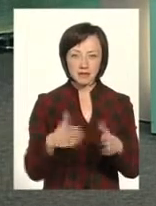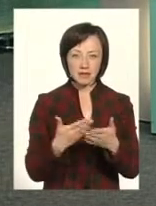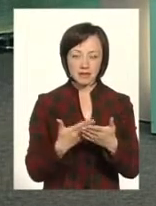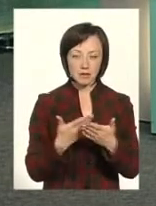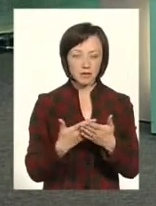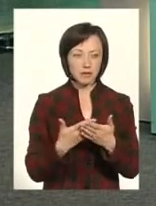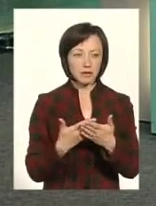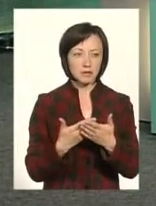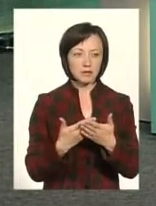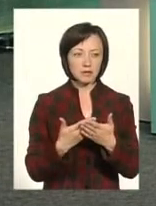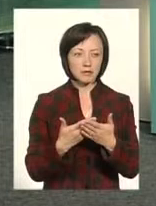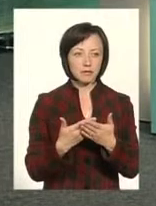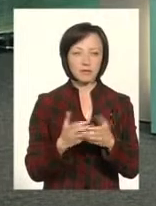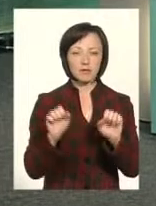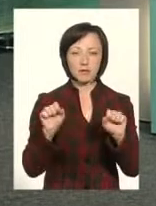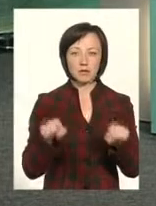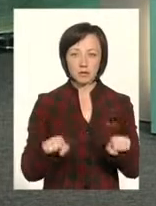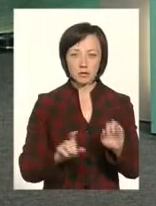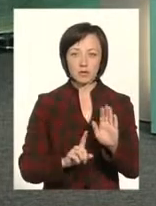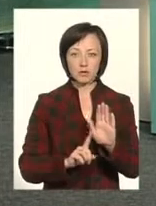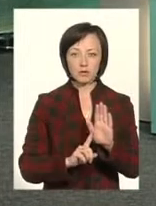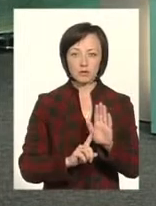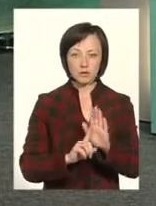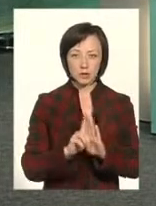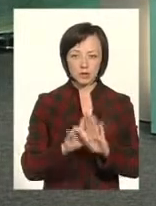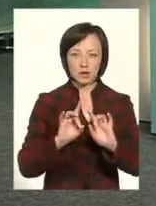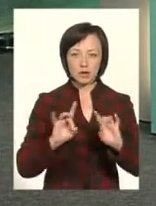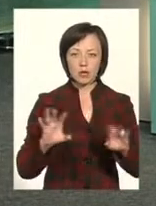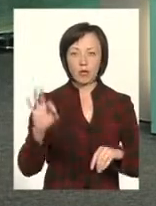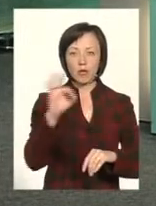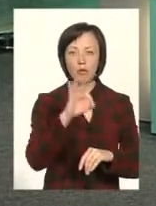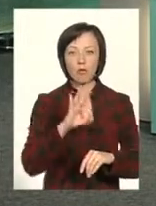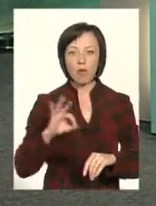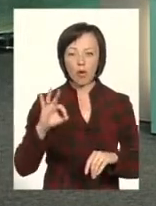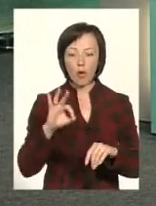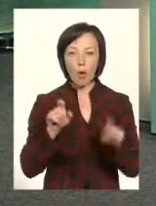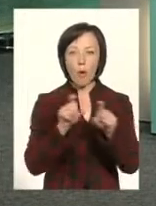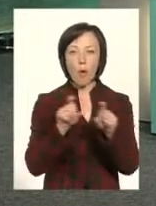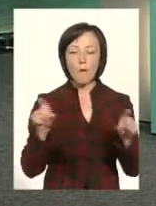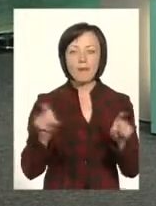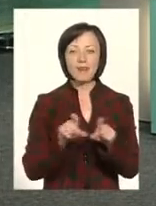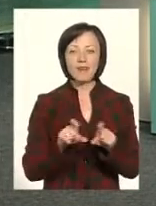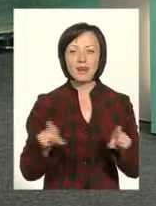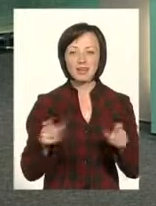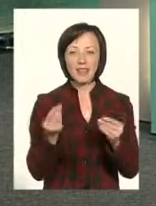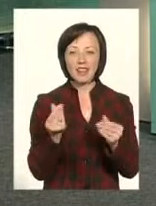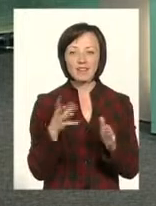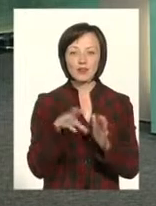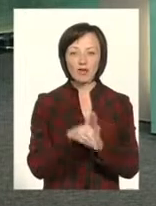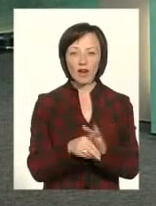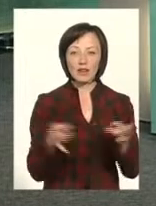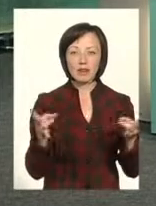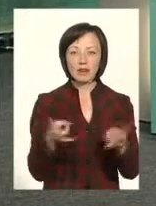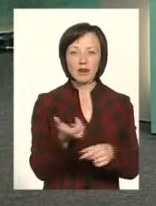центрі? Можна. Будь ласка. Ну, дивіться, що стосується об'єктів інвестування, то треба